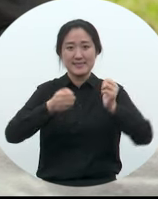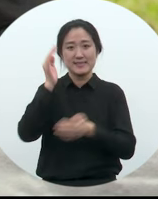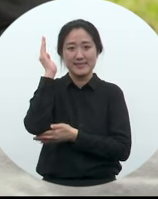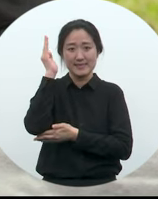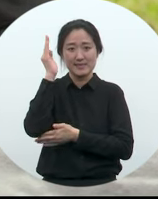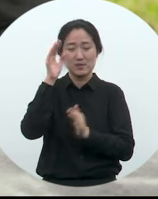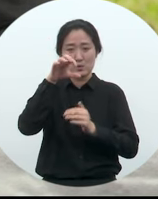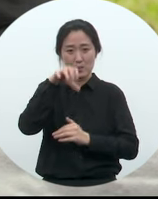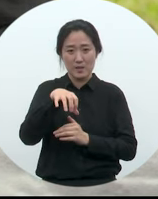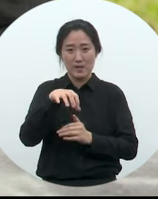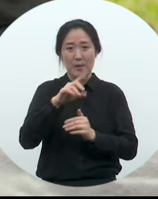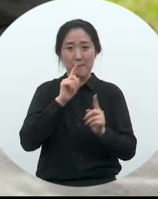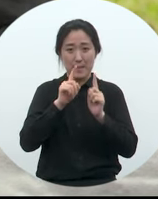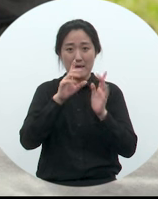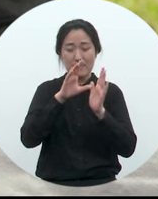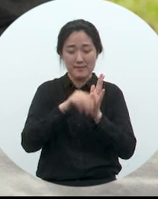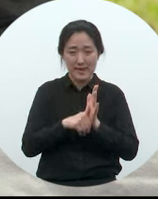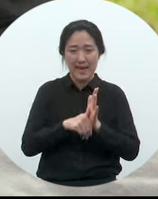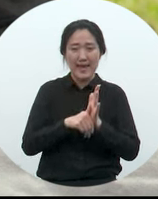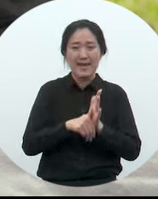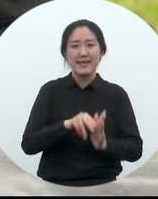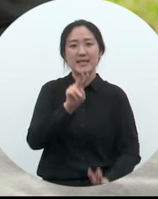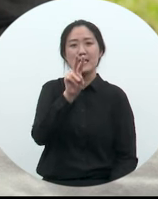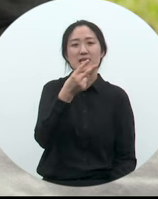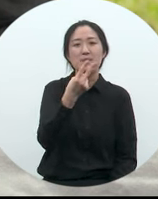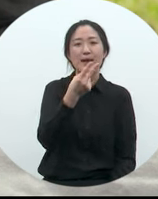하고요. 동의보감에 보게 되면은